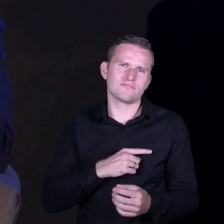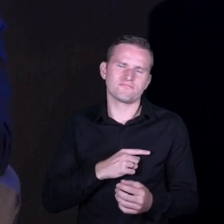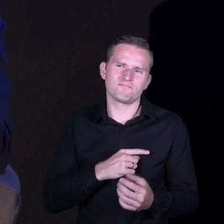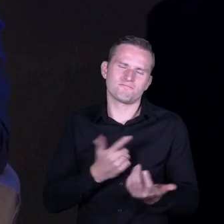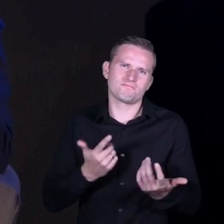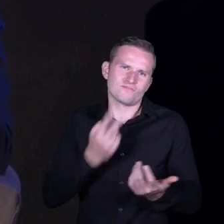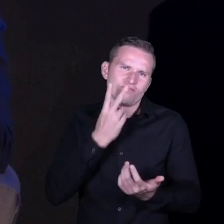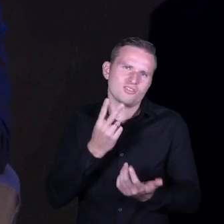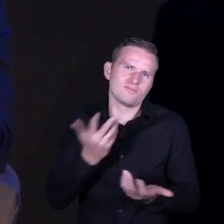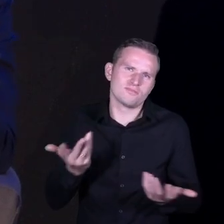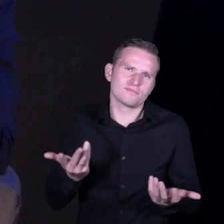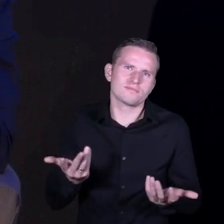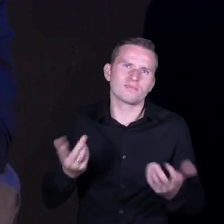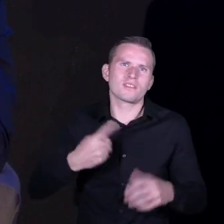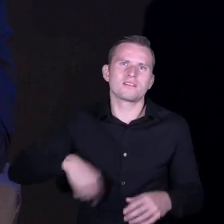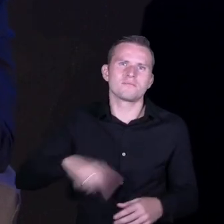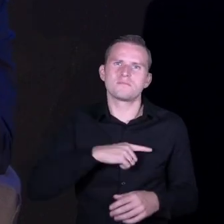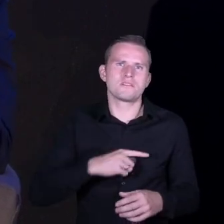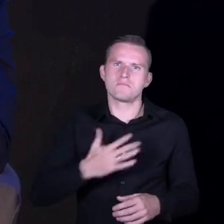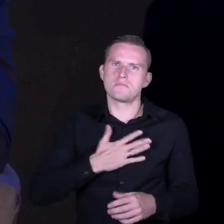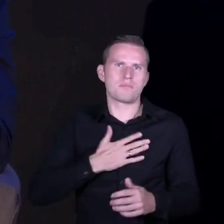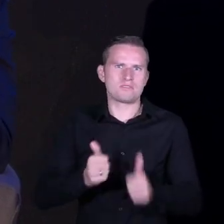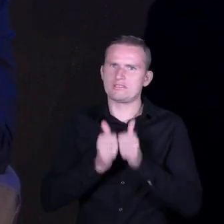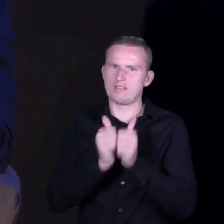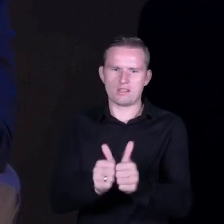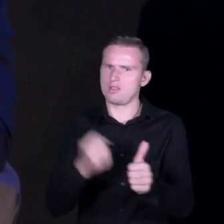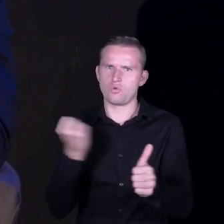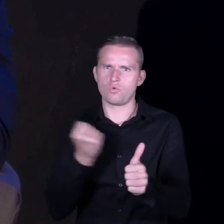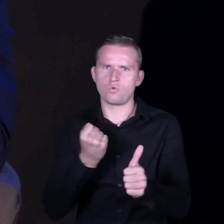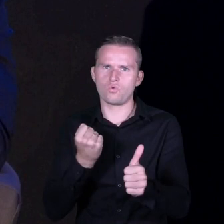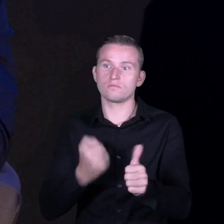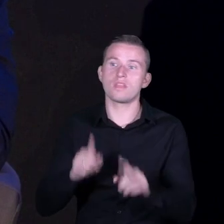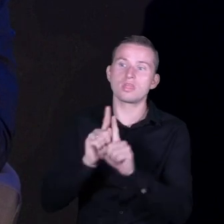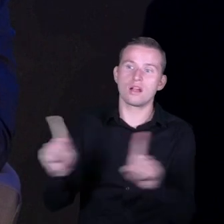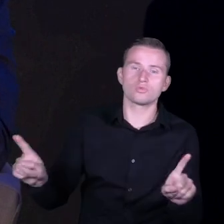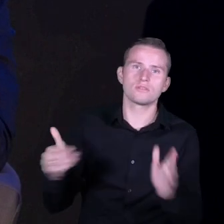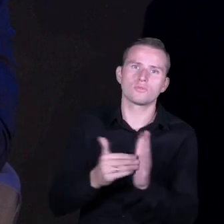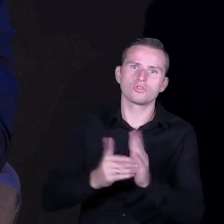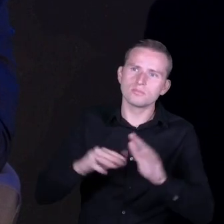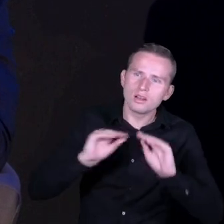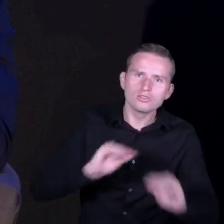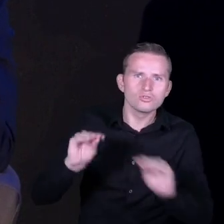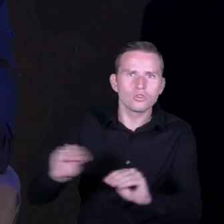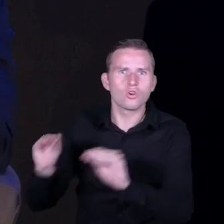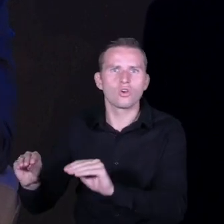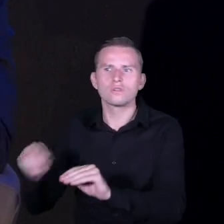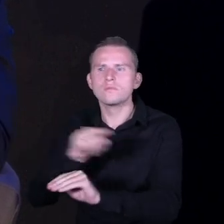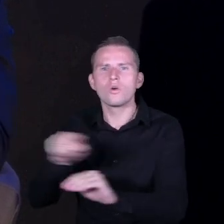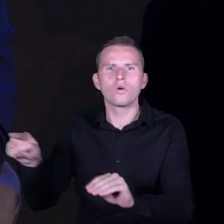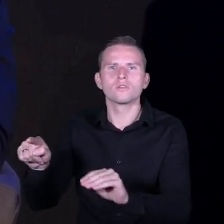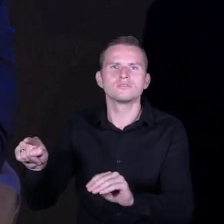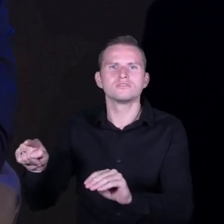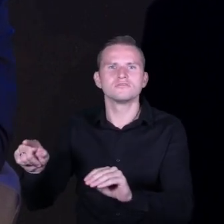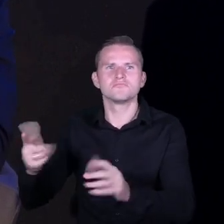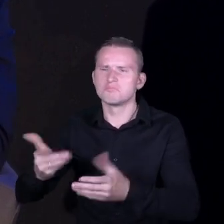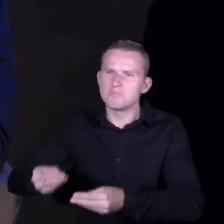my stoimy też przed wielkim zadaniem, żeby przeszkolić określoną liczbę nauczycieli w kierunku efektywnego